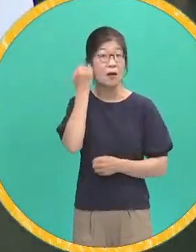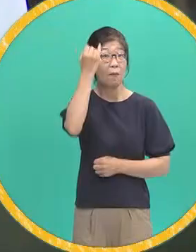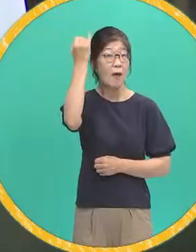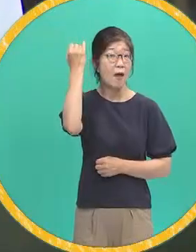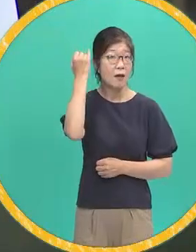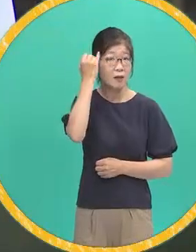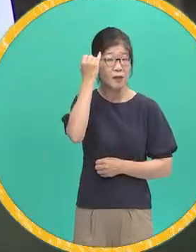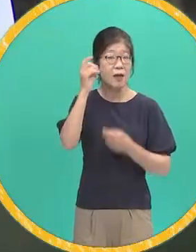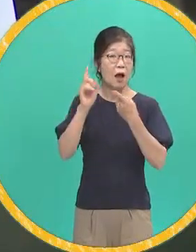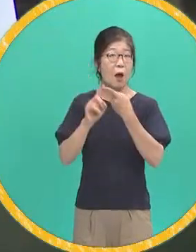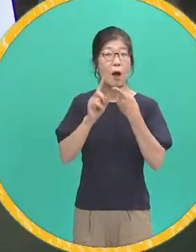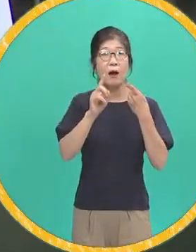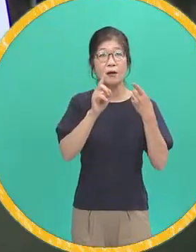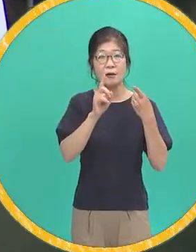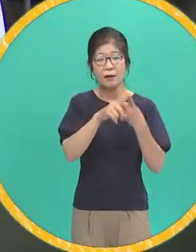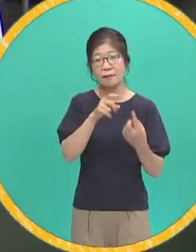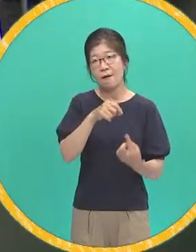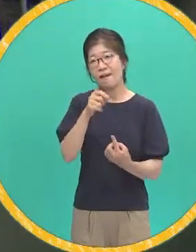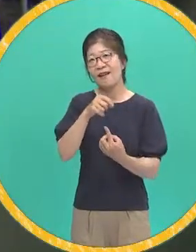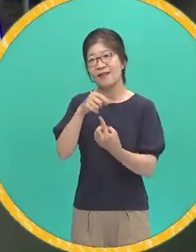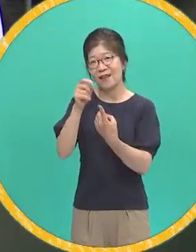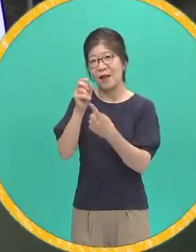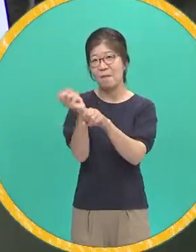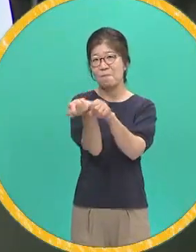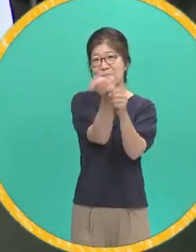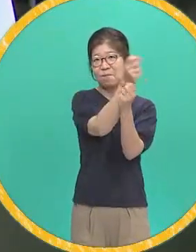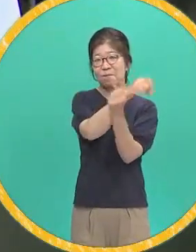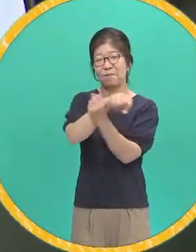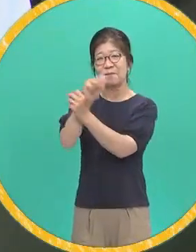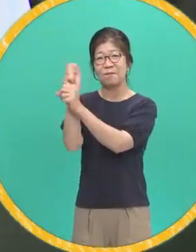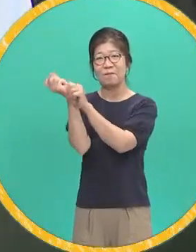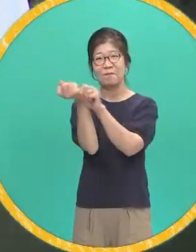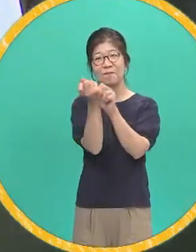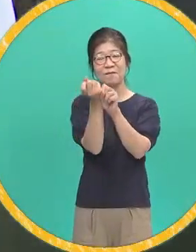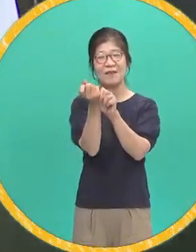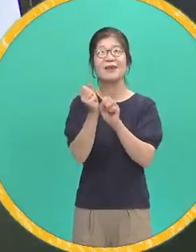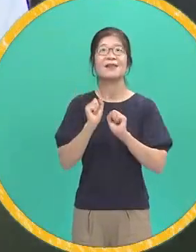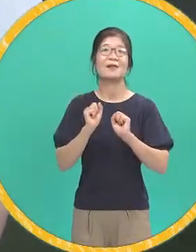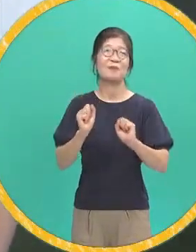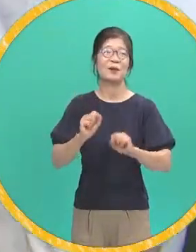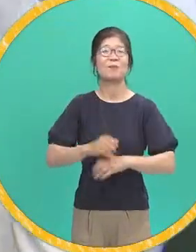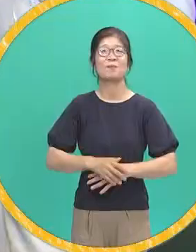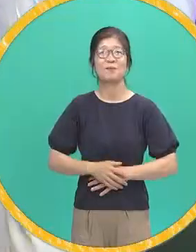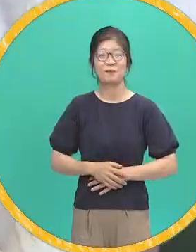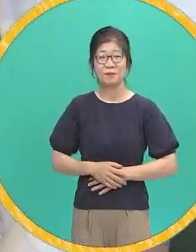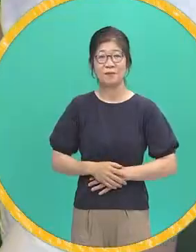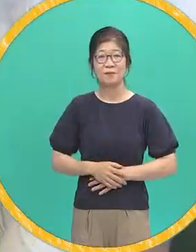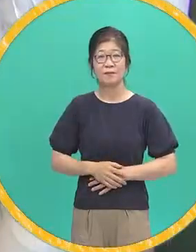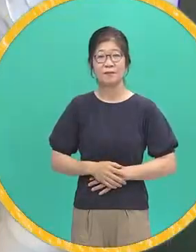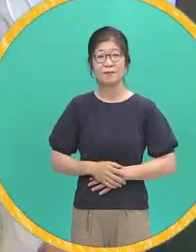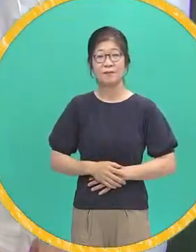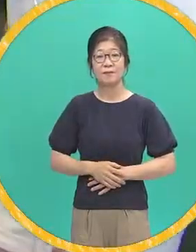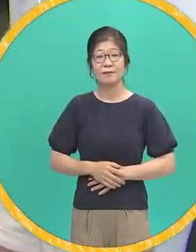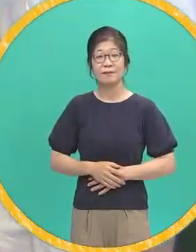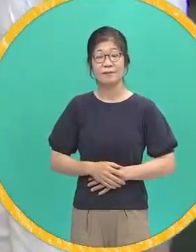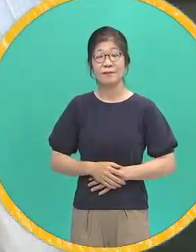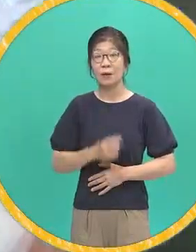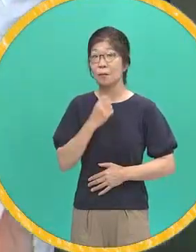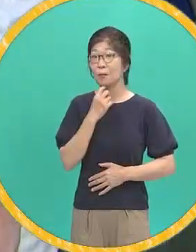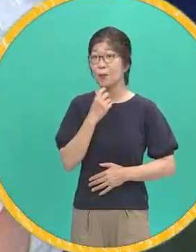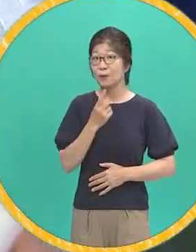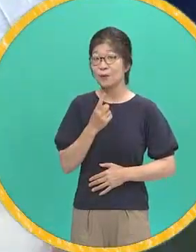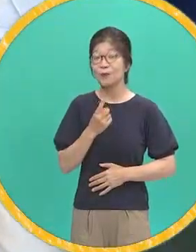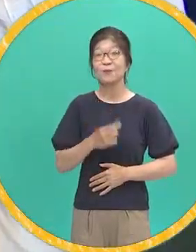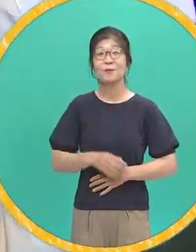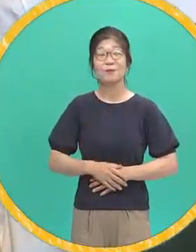イメージ等に合わせて旗を変えたりしながら演技に取り入れていく形にを使っておりますカラーガード演技に使うものですと